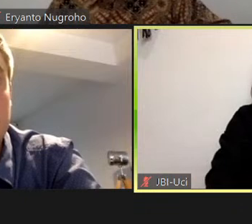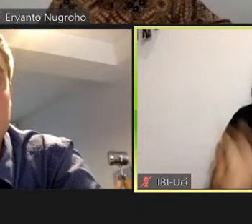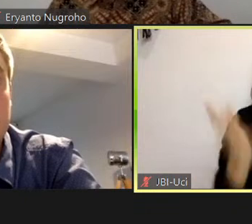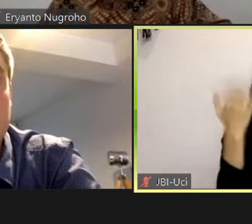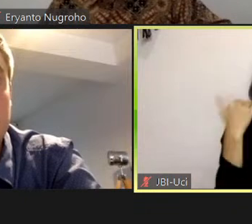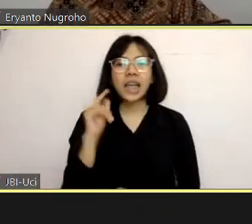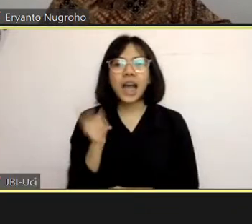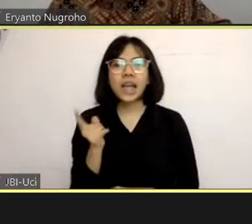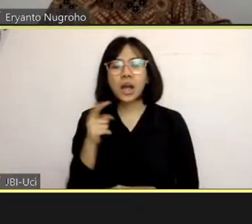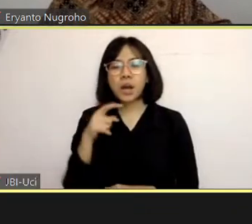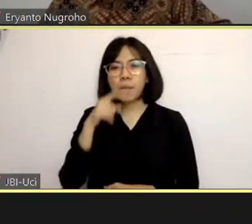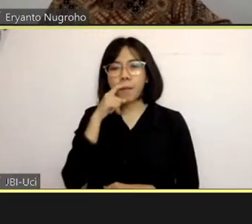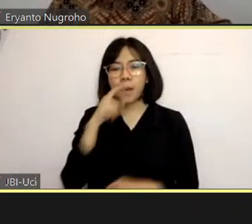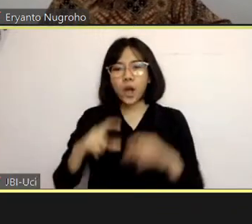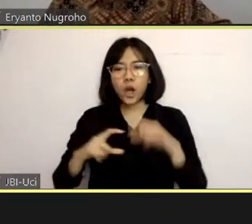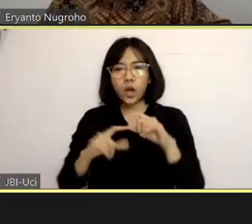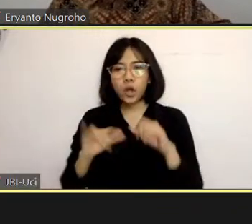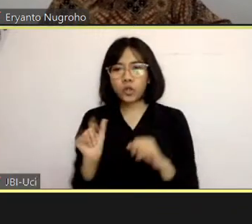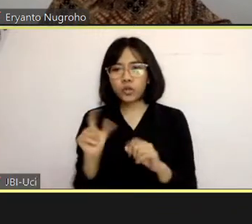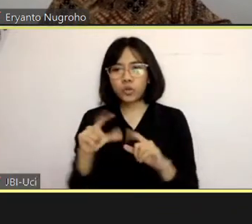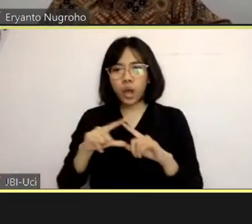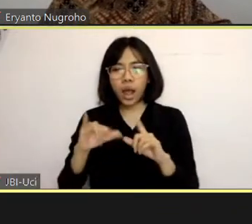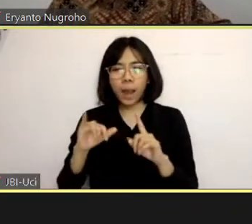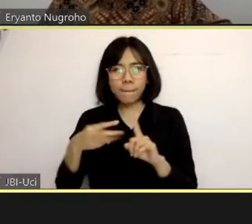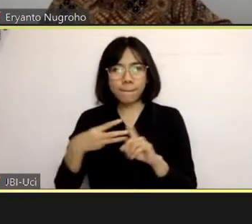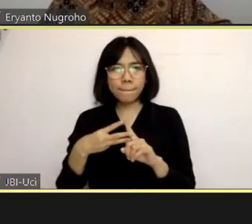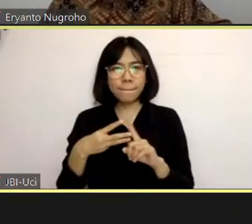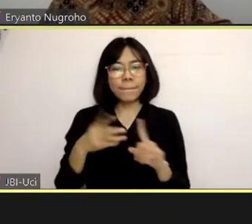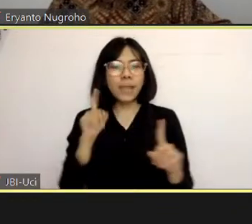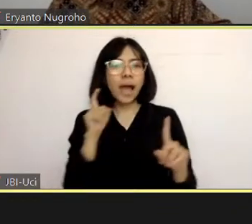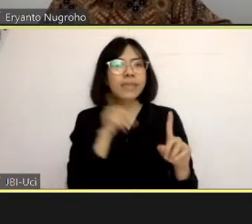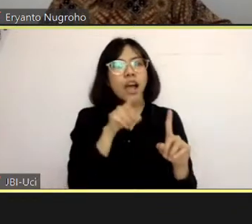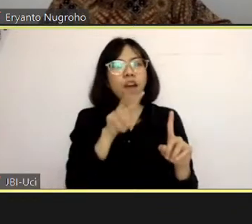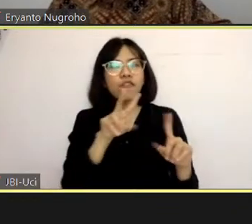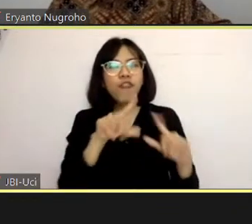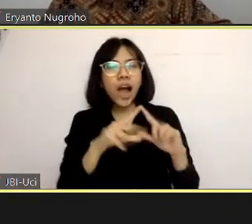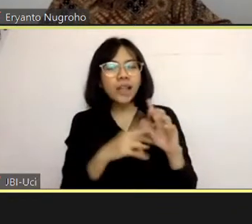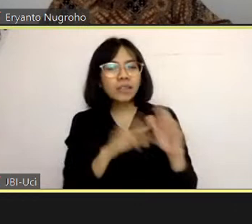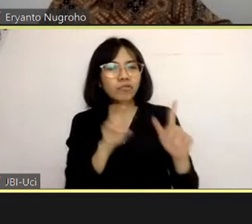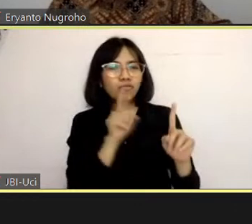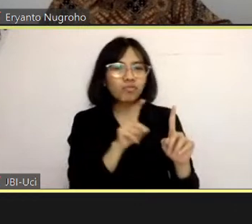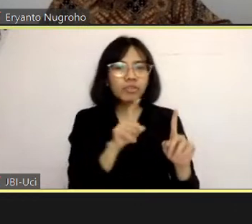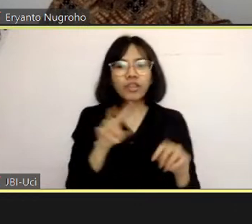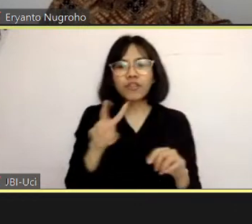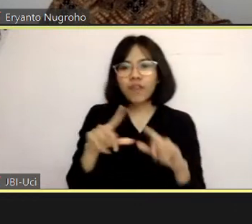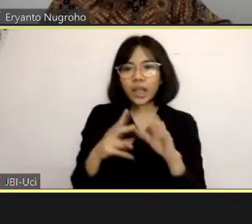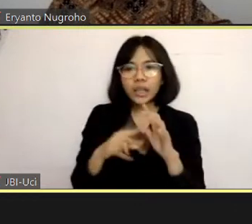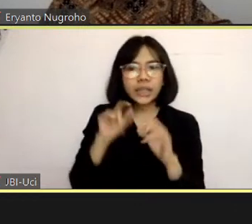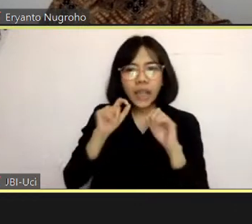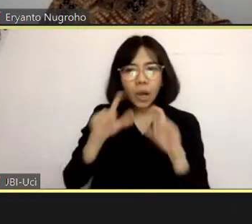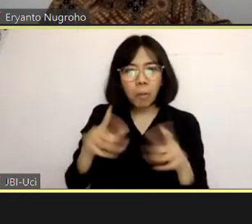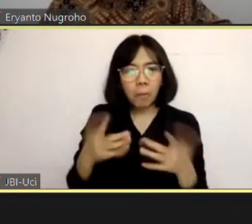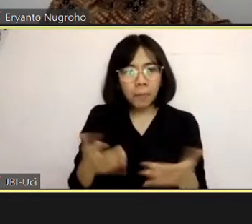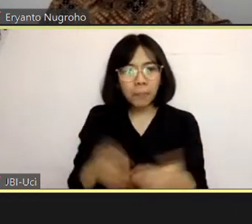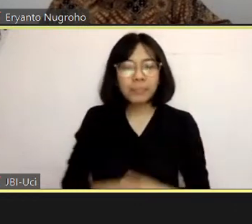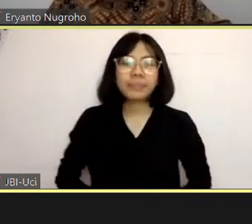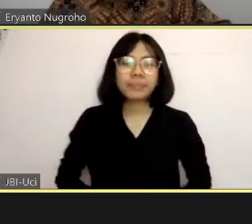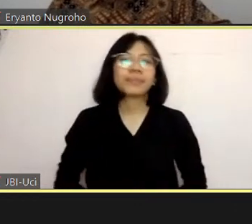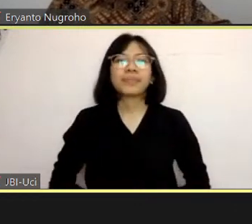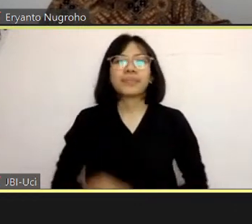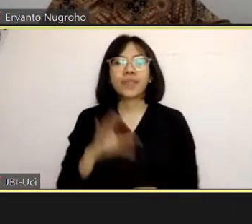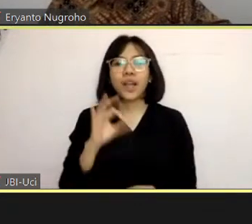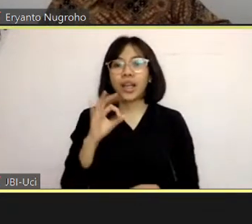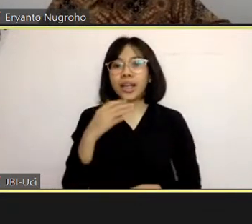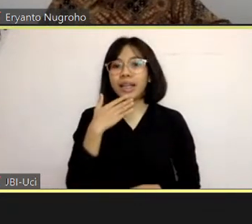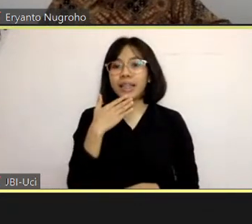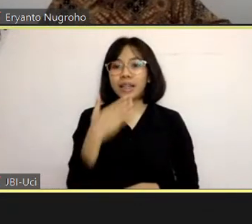Hanifah. Di setelah Fani, nanti saya akan beri kesempatan untuk Mas Tom, kemudian terakhir Bang Eri. Silakan Fani. Terima kasih Bang